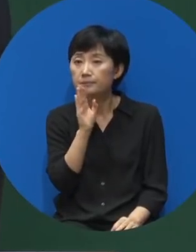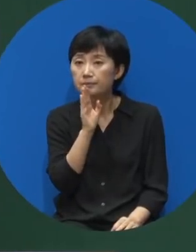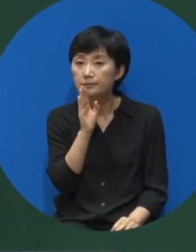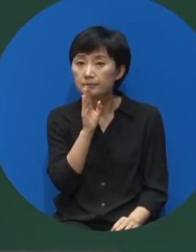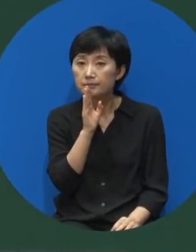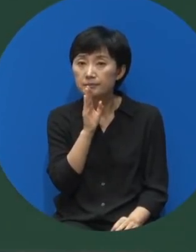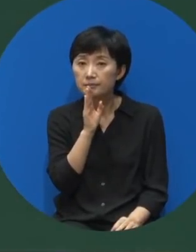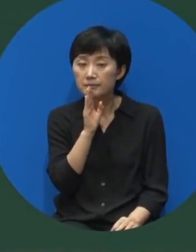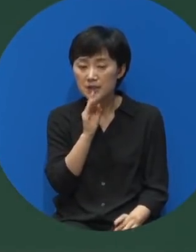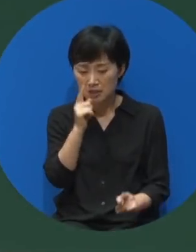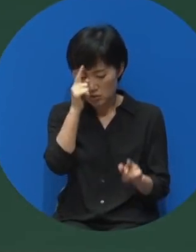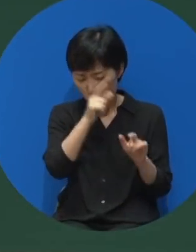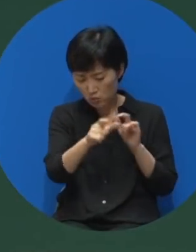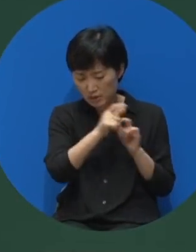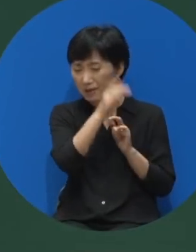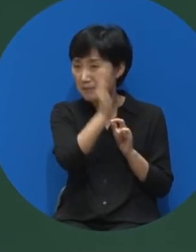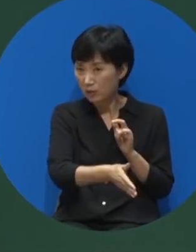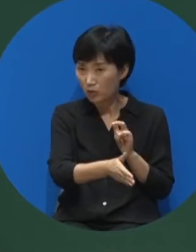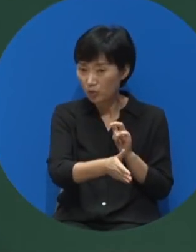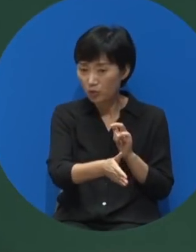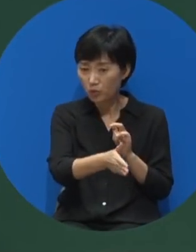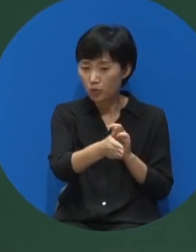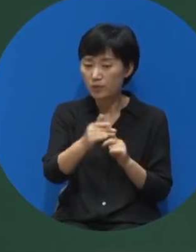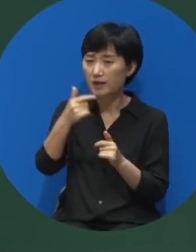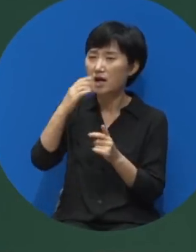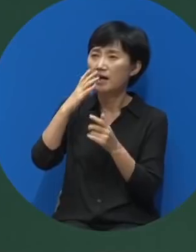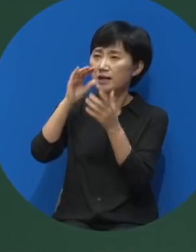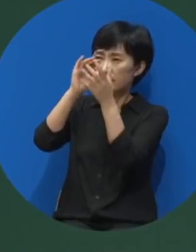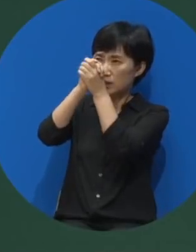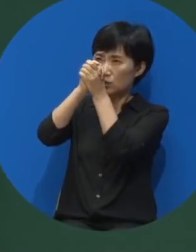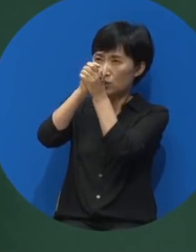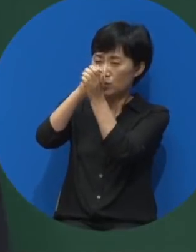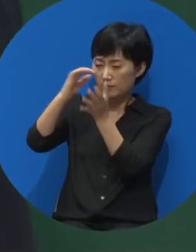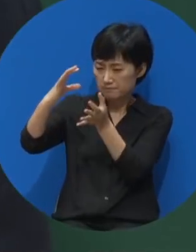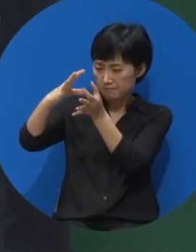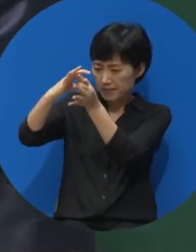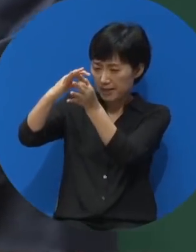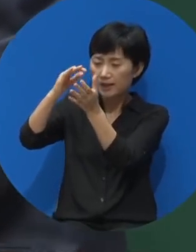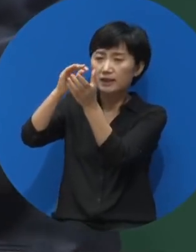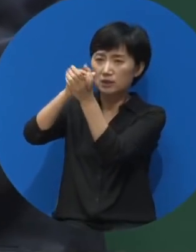真的，我们周围有很多让我们愁苦的事情。 이 속에 있는 것이 가장 응답을 받는 길이 되는 것이죠.